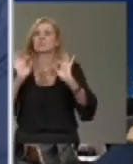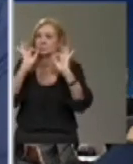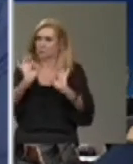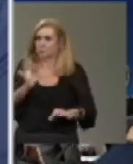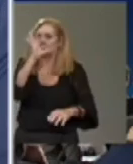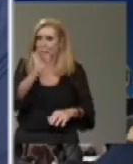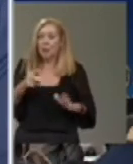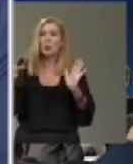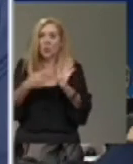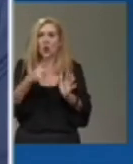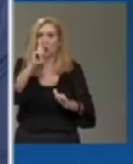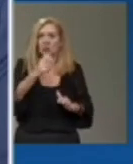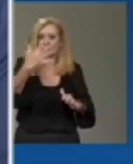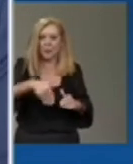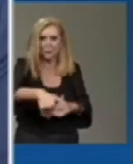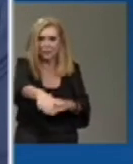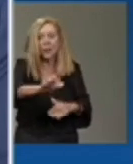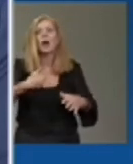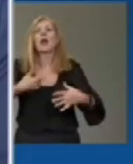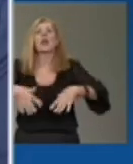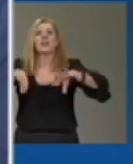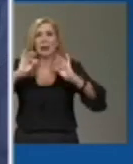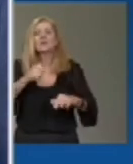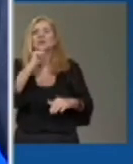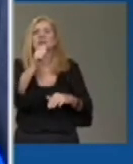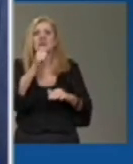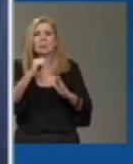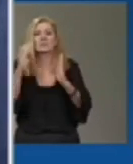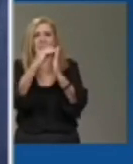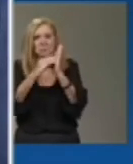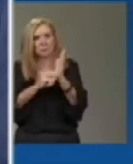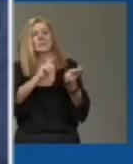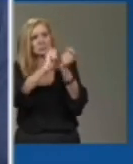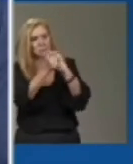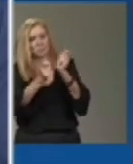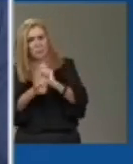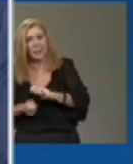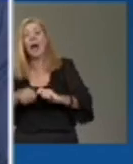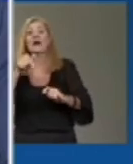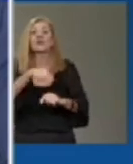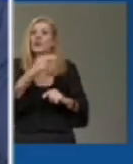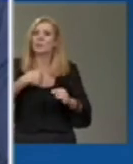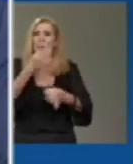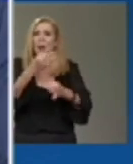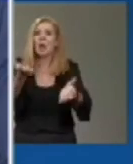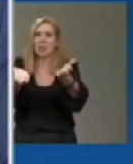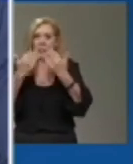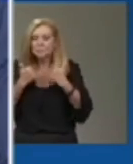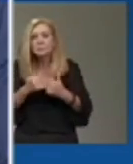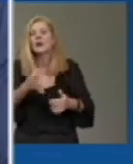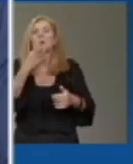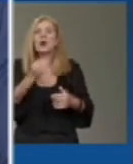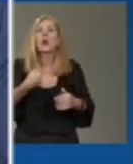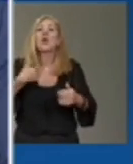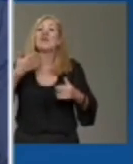ερώτημά σας θα απαντήσω και σε έναν ε ε αν υπήρχε και ένας τρίτος στην παρέα